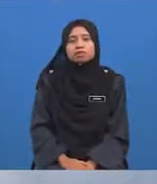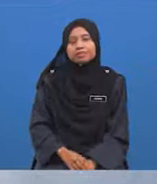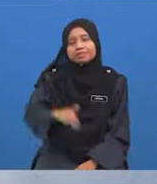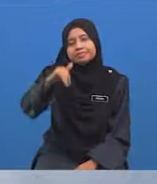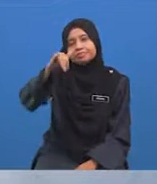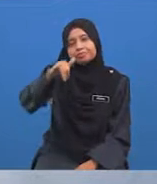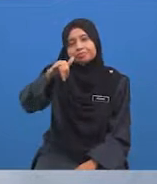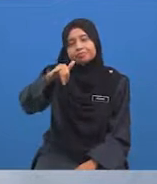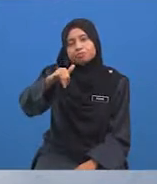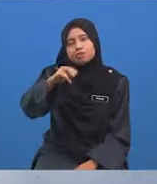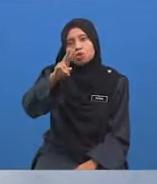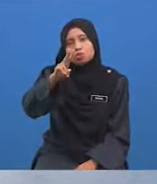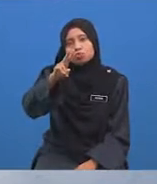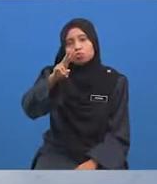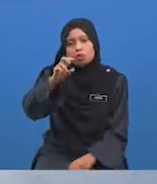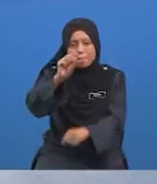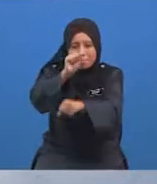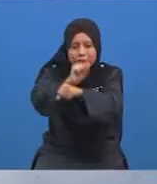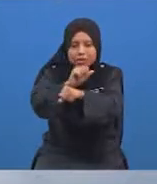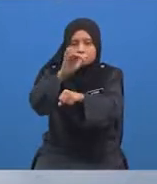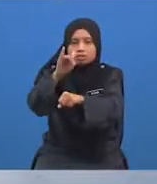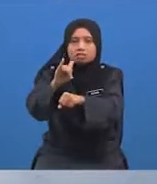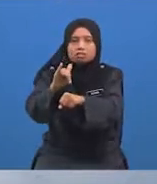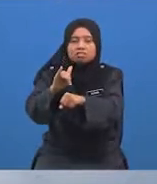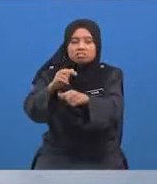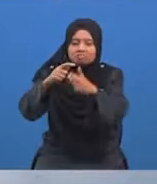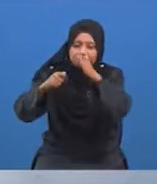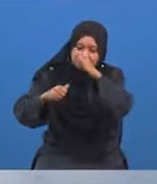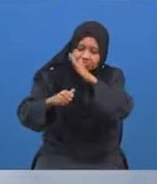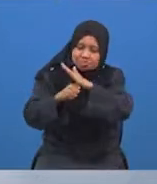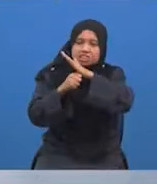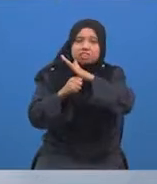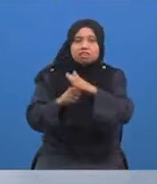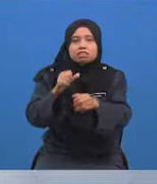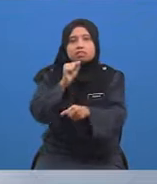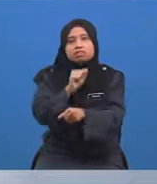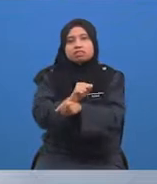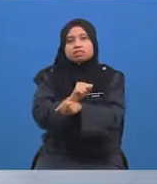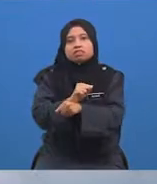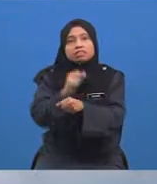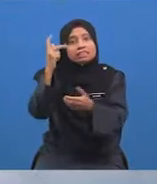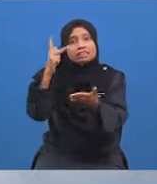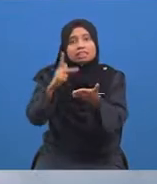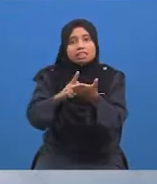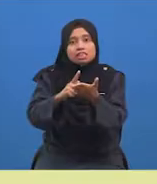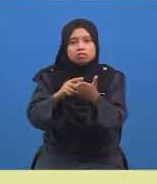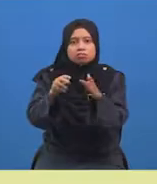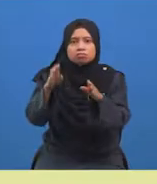Ya, dua pekerja yang sedang menghadapi tekanan kerja. Ia juga dikenali sebagai